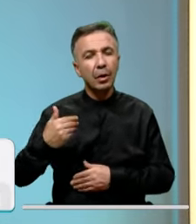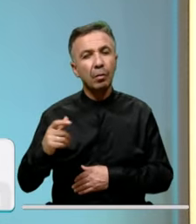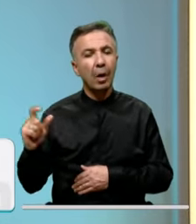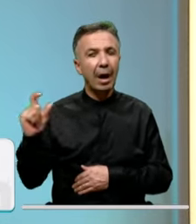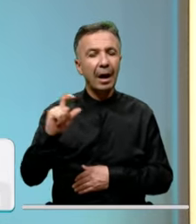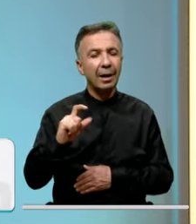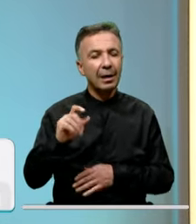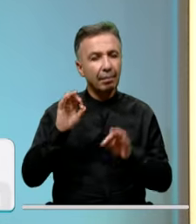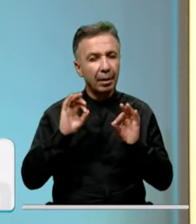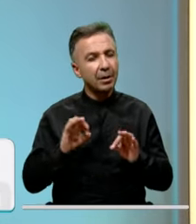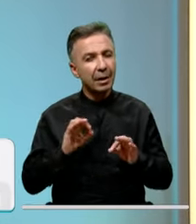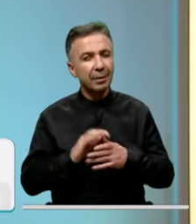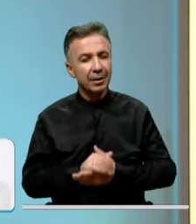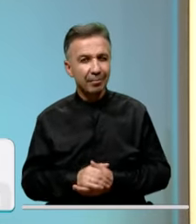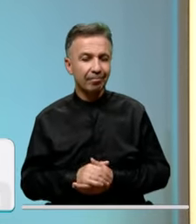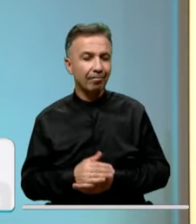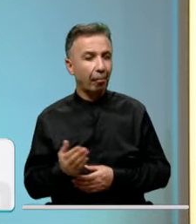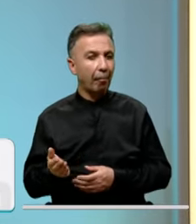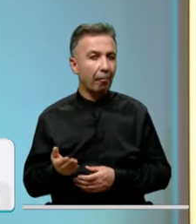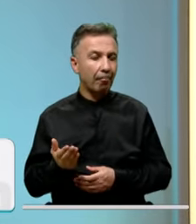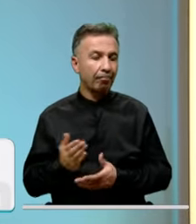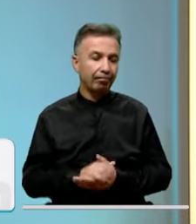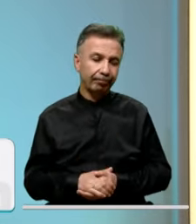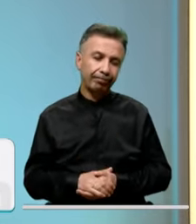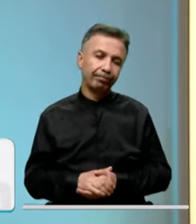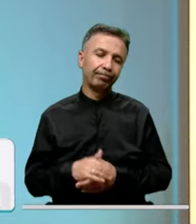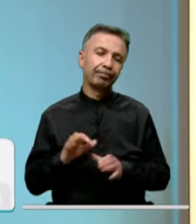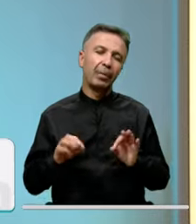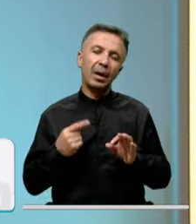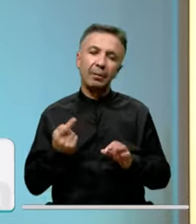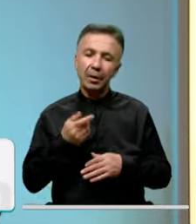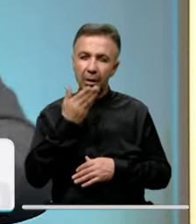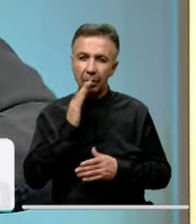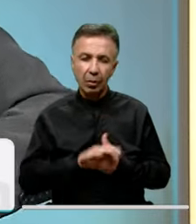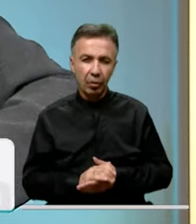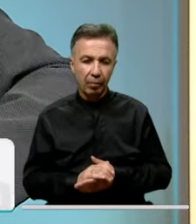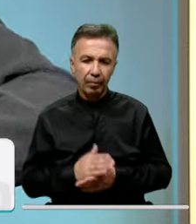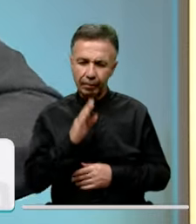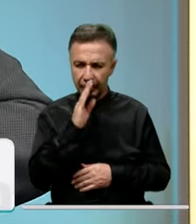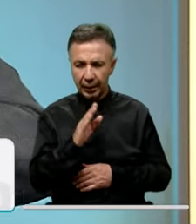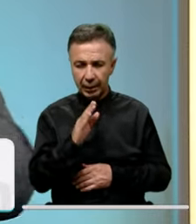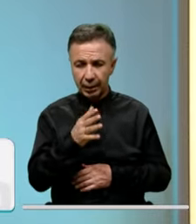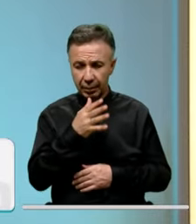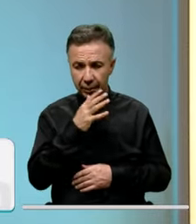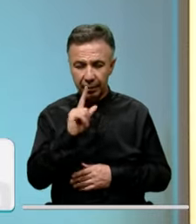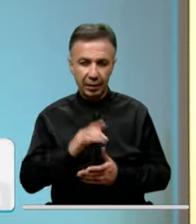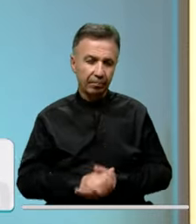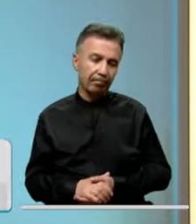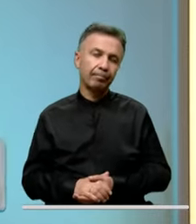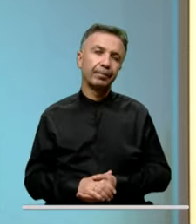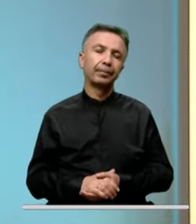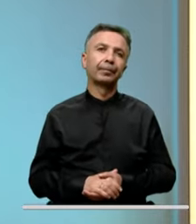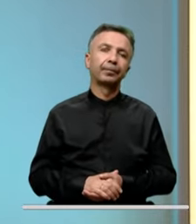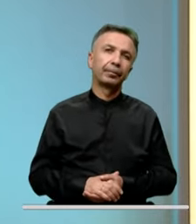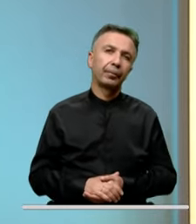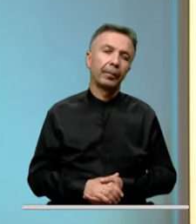başlamış, hangi hilalin görülmesinden söz ediliyor ki? Böyle bir şeyin olmadığını kesin ve net olarak ifade etmek isterim.